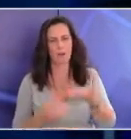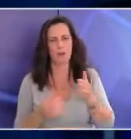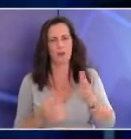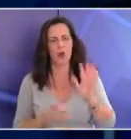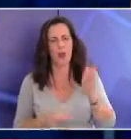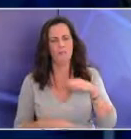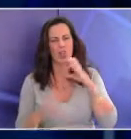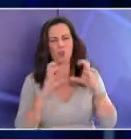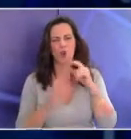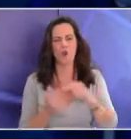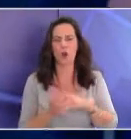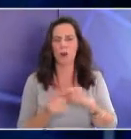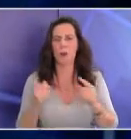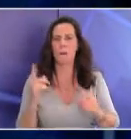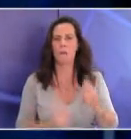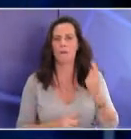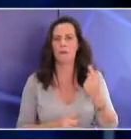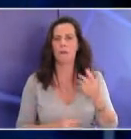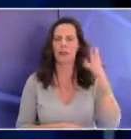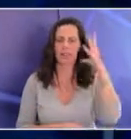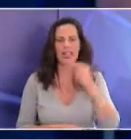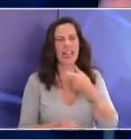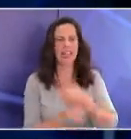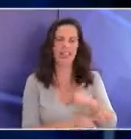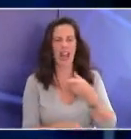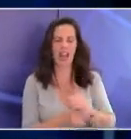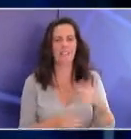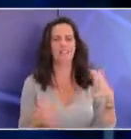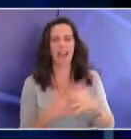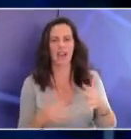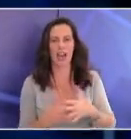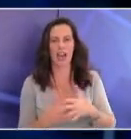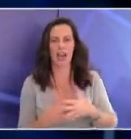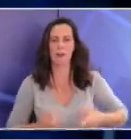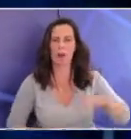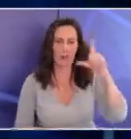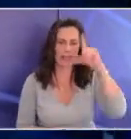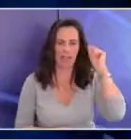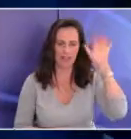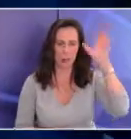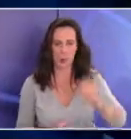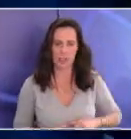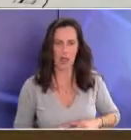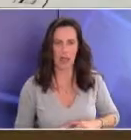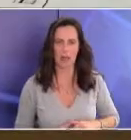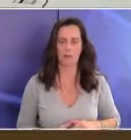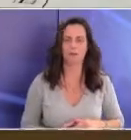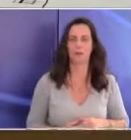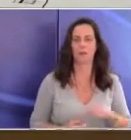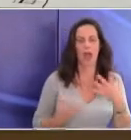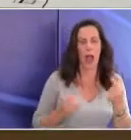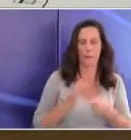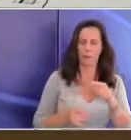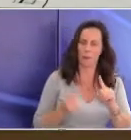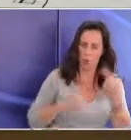אפילו התקשורת, זאת שפתאום נהנית היום להתעלל ולבקר ולחבוט במכבי תל אביב. אז הרבה